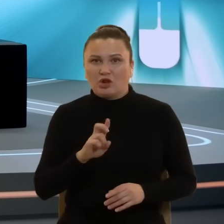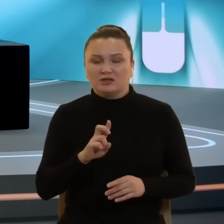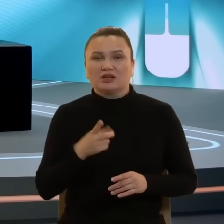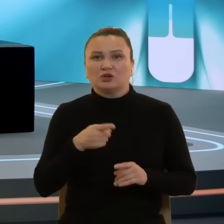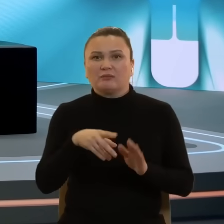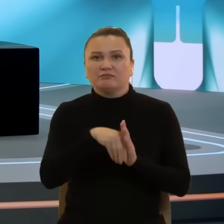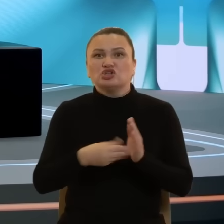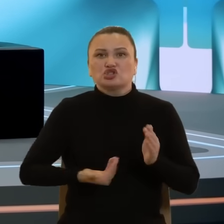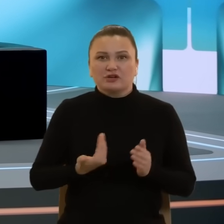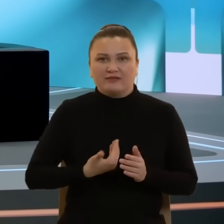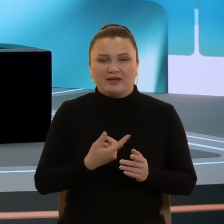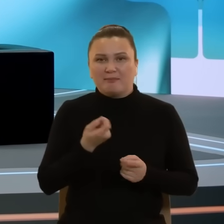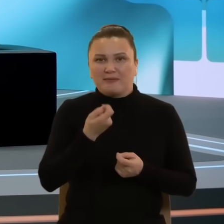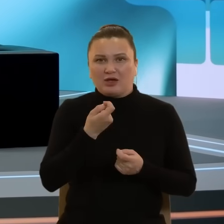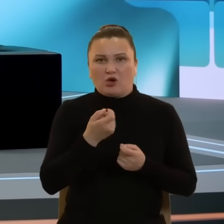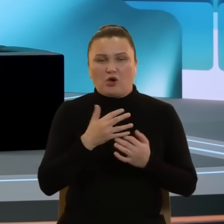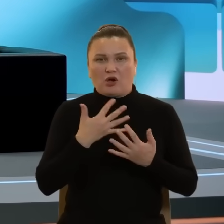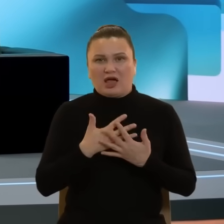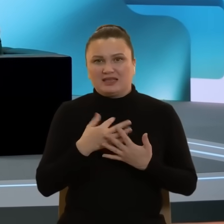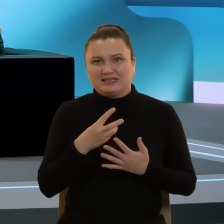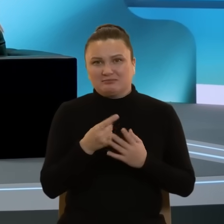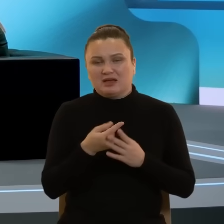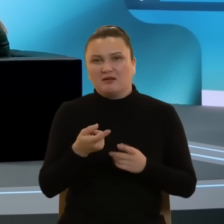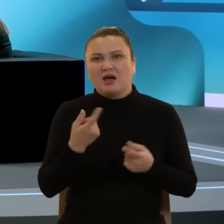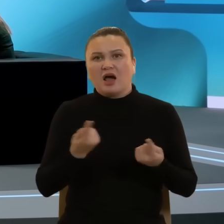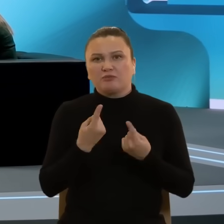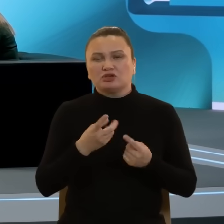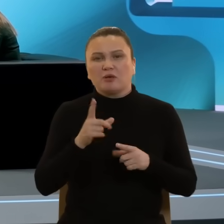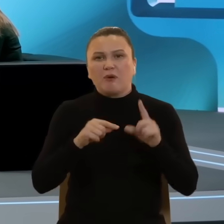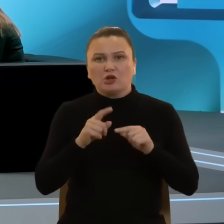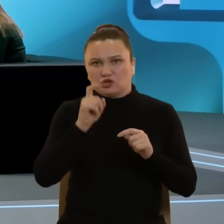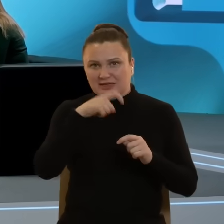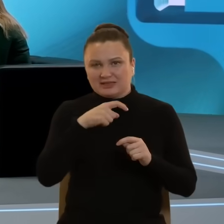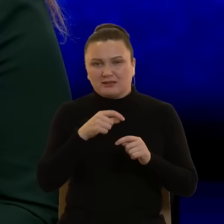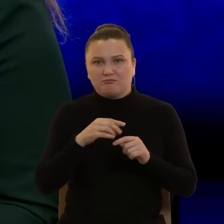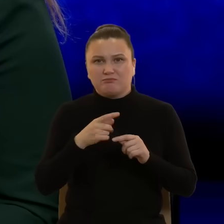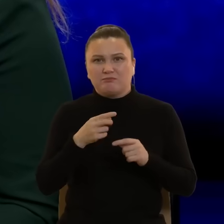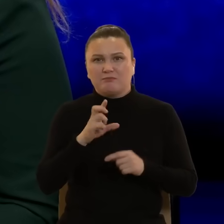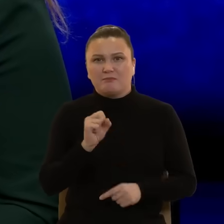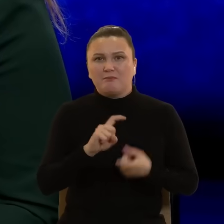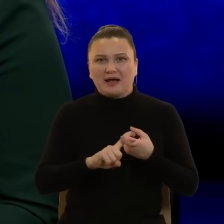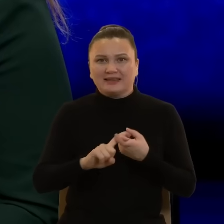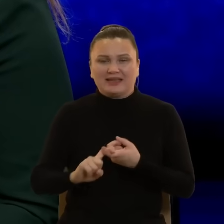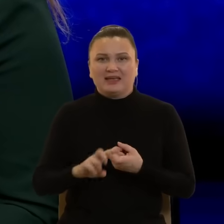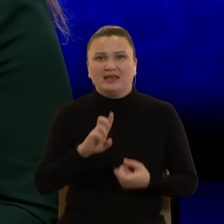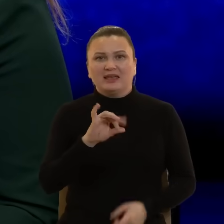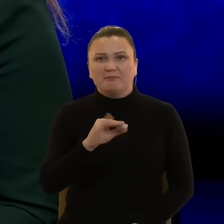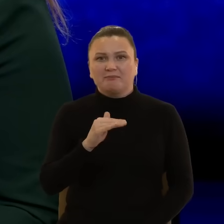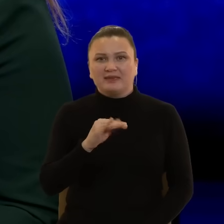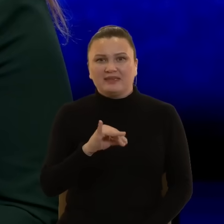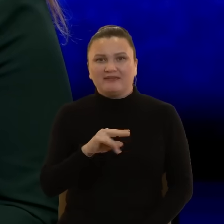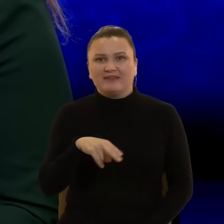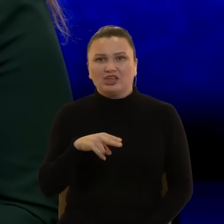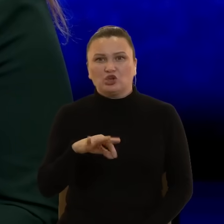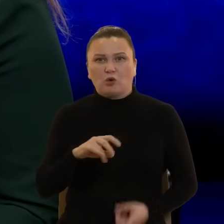живые микроорганизмы. Обычно это молочнокислые бактерии, лактобактерии, бифидобактерии, которые